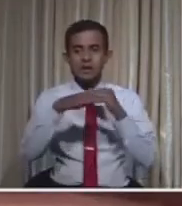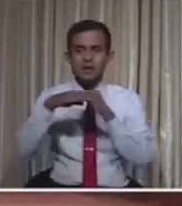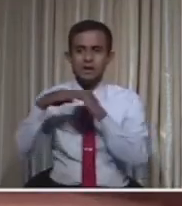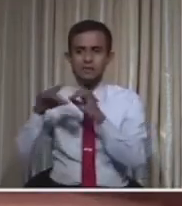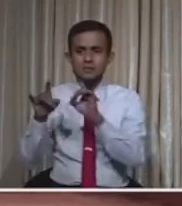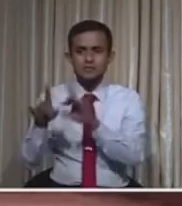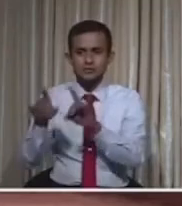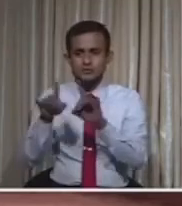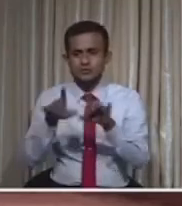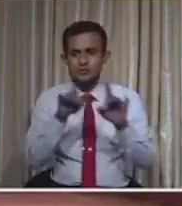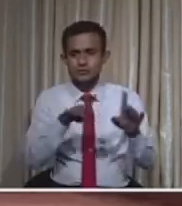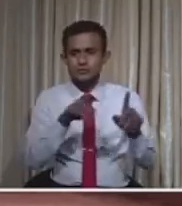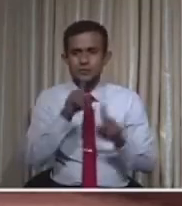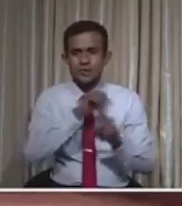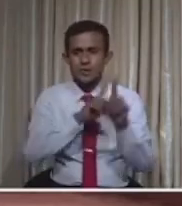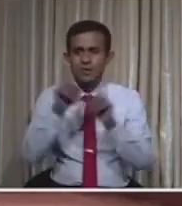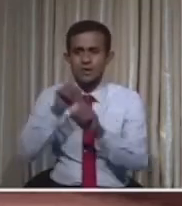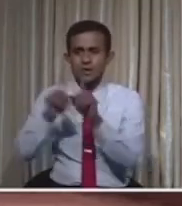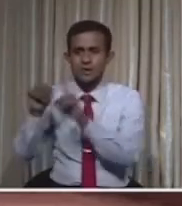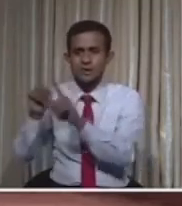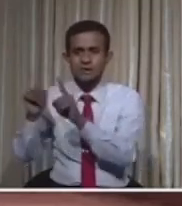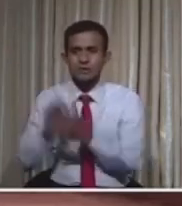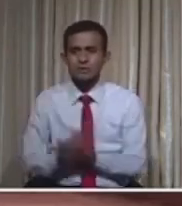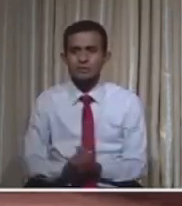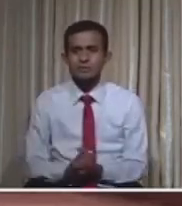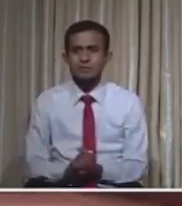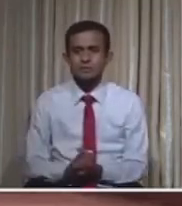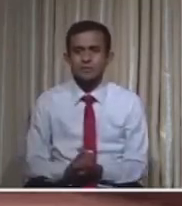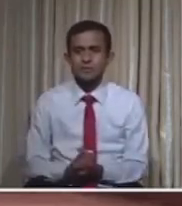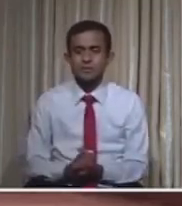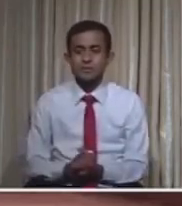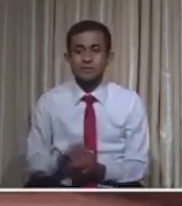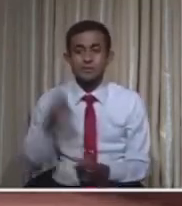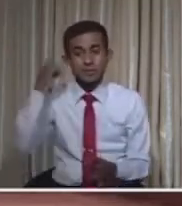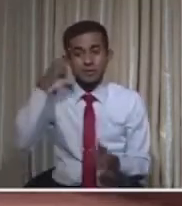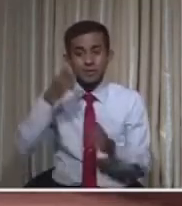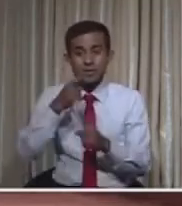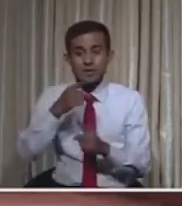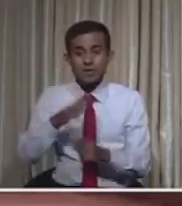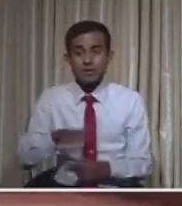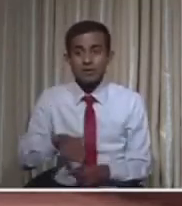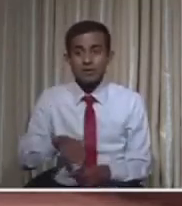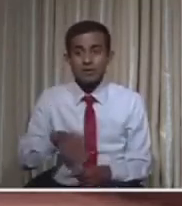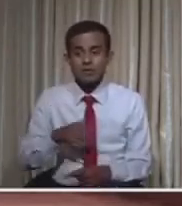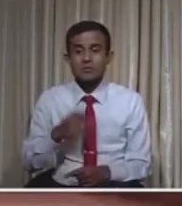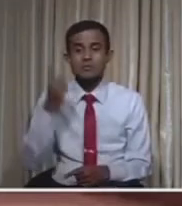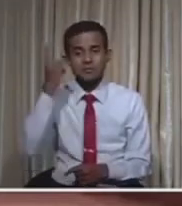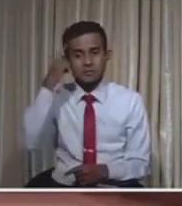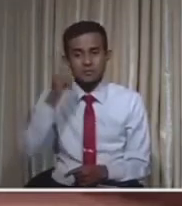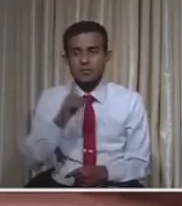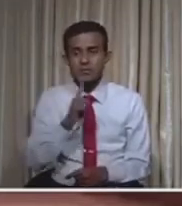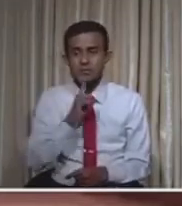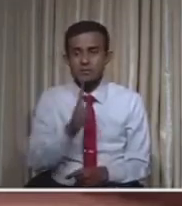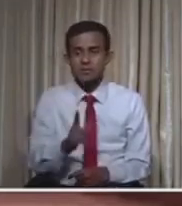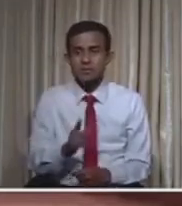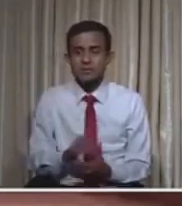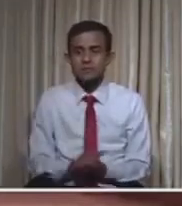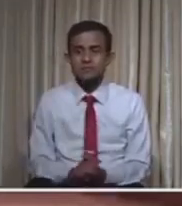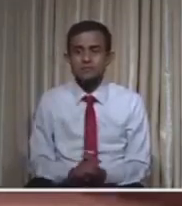විදිහට අපි කතා බහ කරගමු. ඒක නිසා මම ඒ ගැන ප්‍රධාන වශයෙන්ම සිහිපත් කරමින්